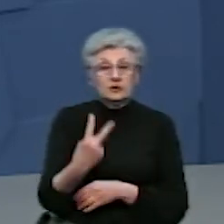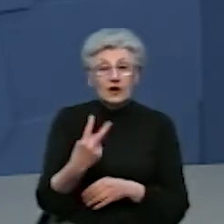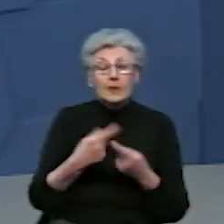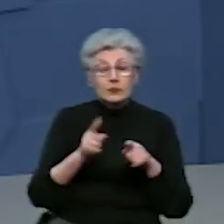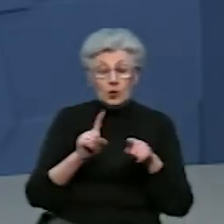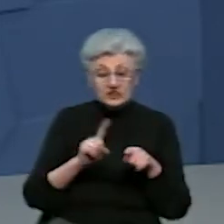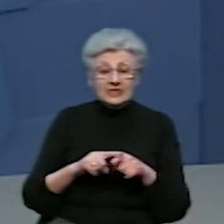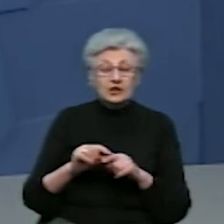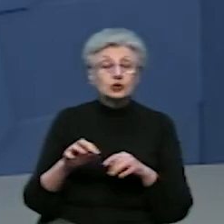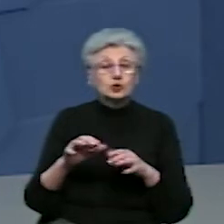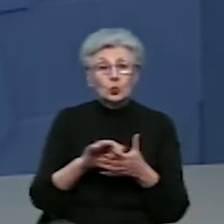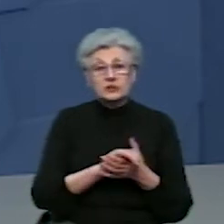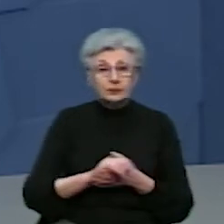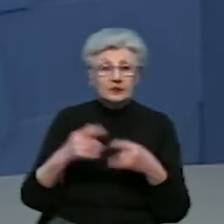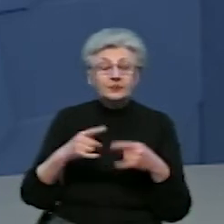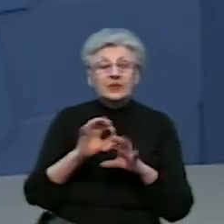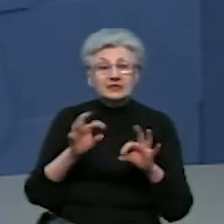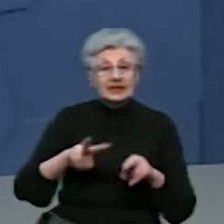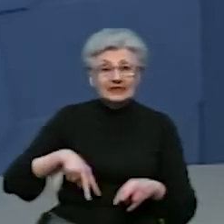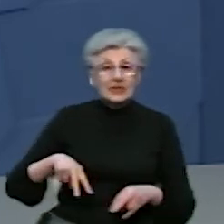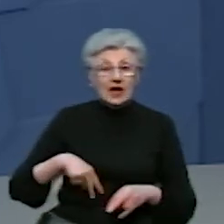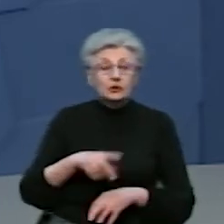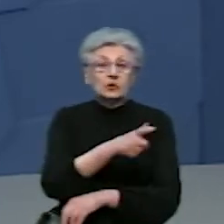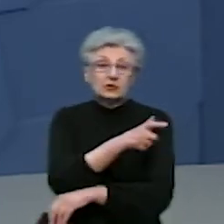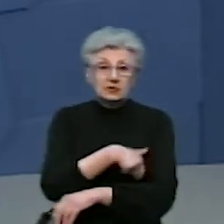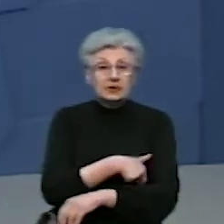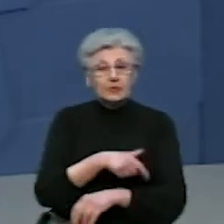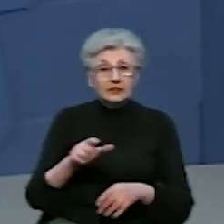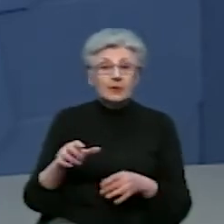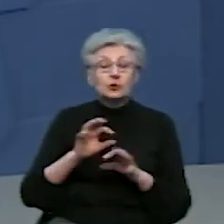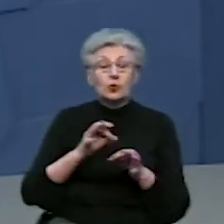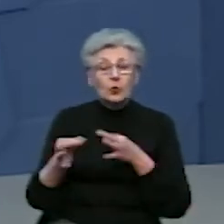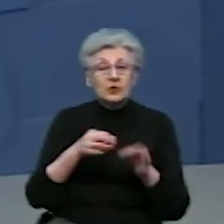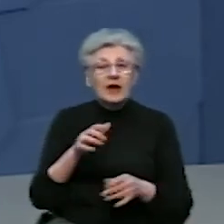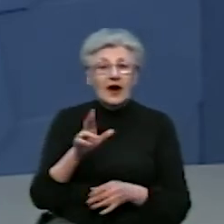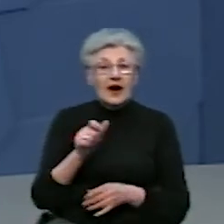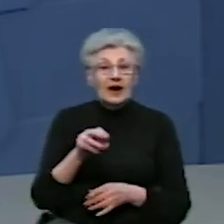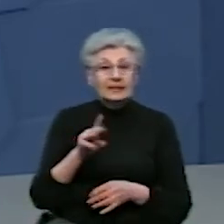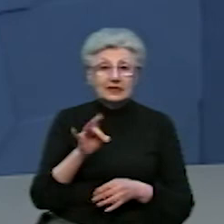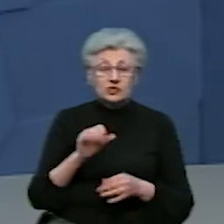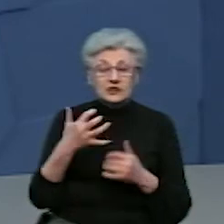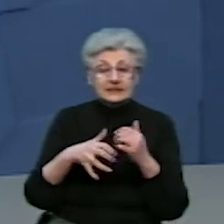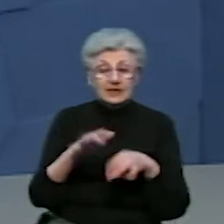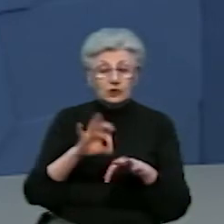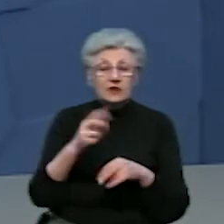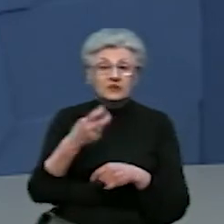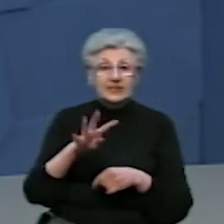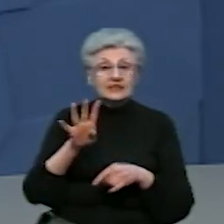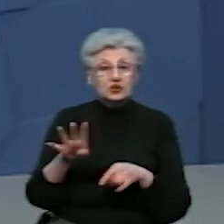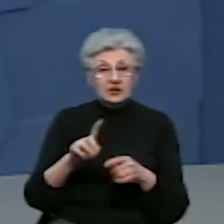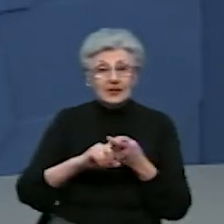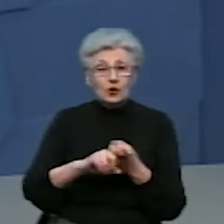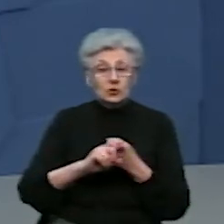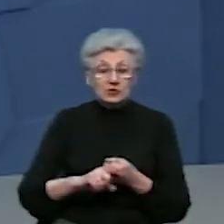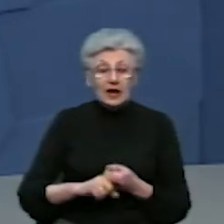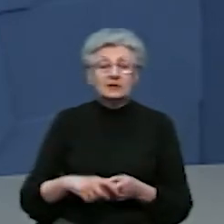Буковини сказала директорка департаменту комунікації Чернівецької ОДА Вікторія Гатрич. Серед хворих – 24 контактних особи, 5 пацієнти з